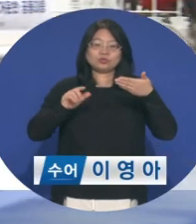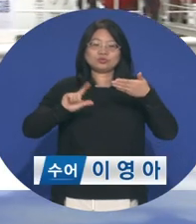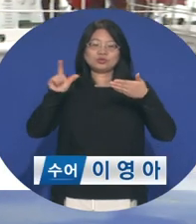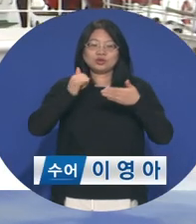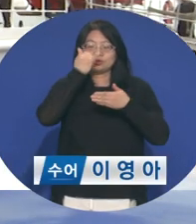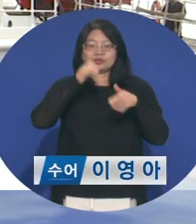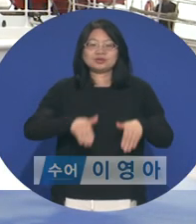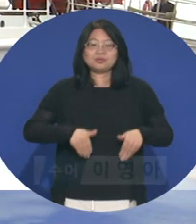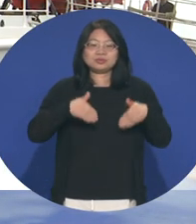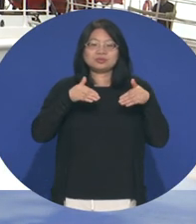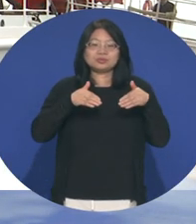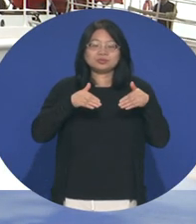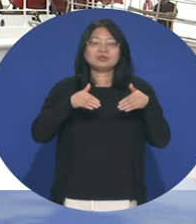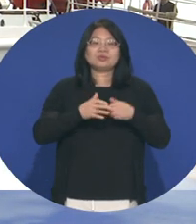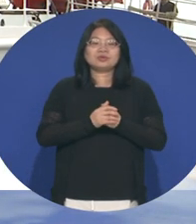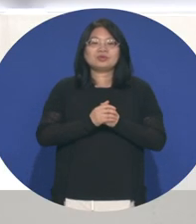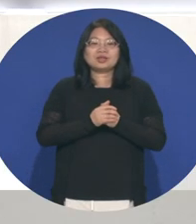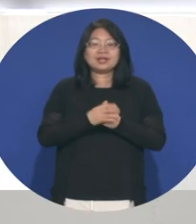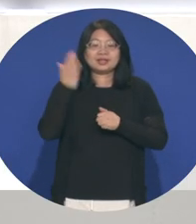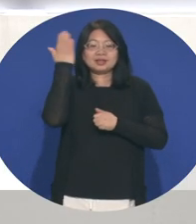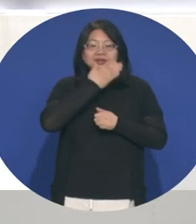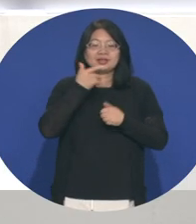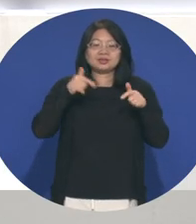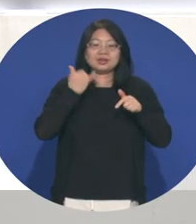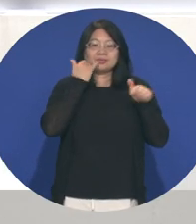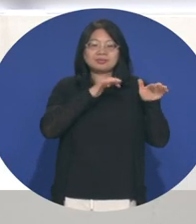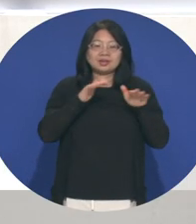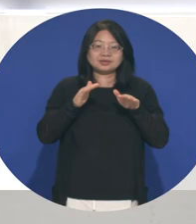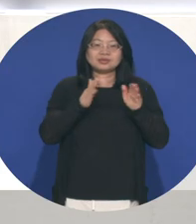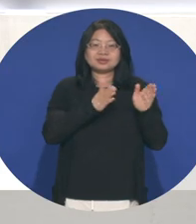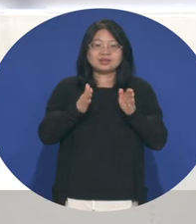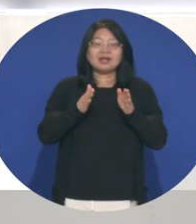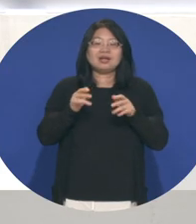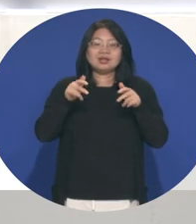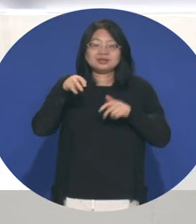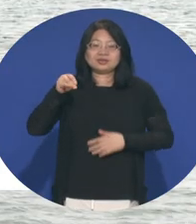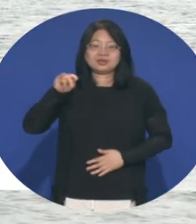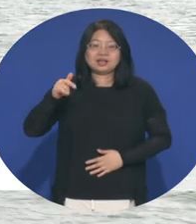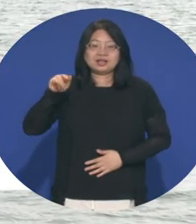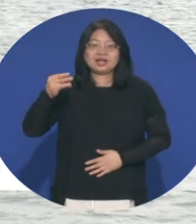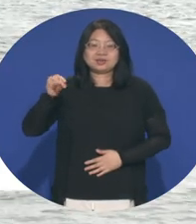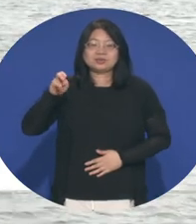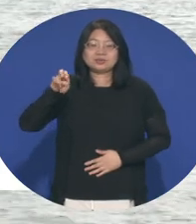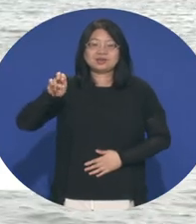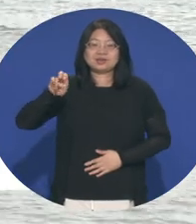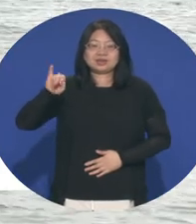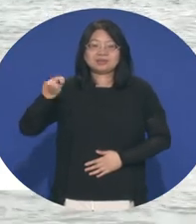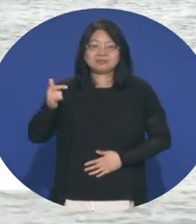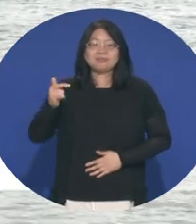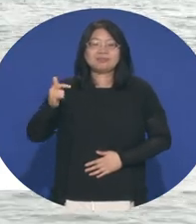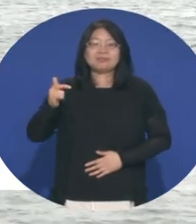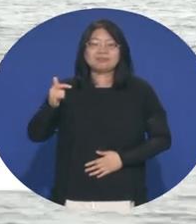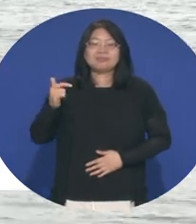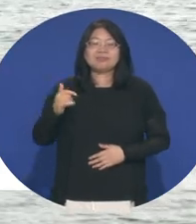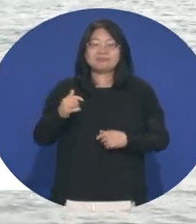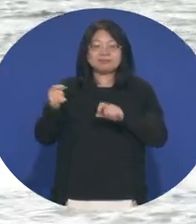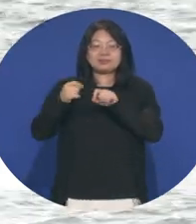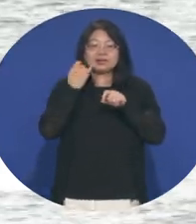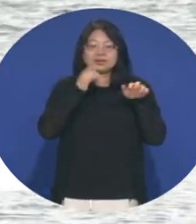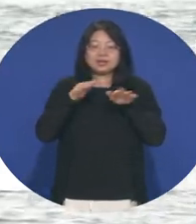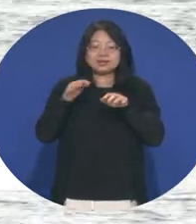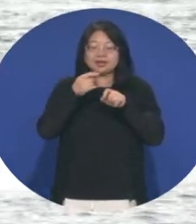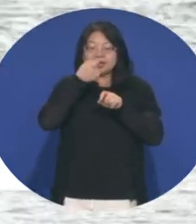경기도가 9일 충청남도와 깨끗한 서해바다 조성을 위해 서산 가로림만 인근 해역에서 해양 쓰레기를 공동